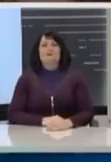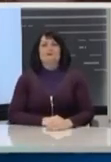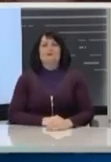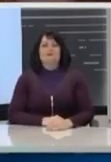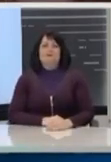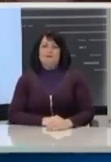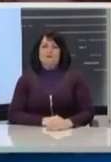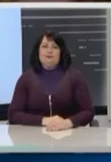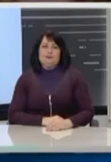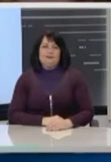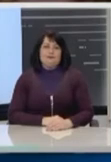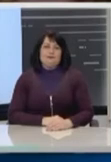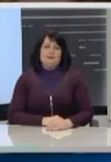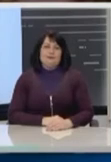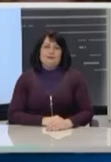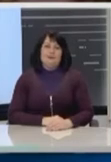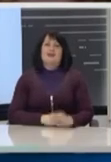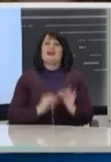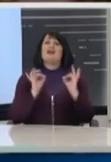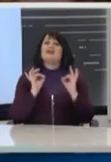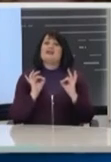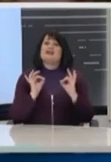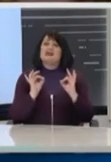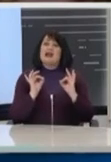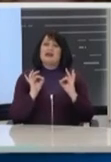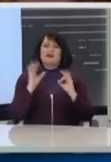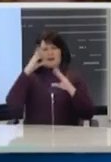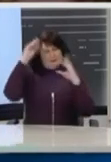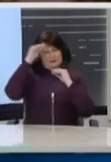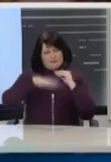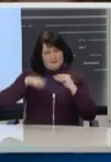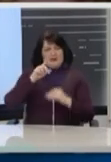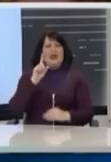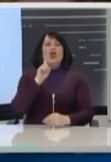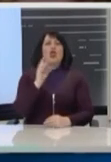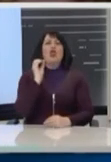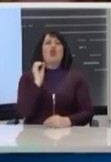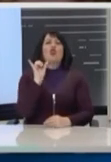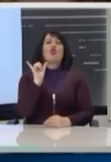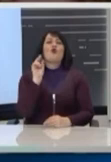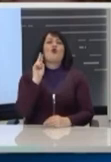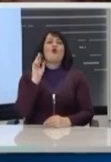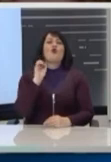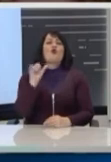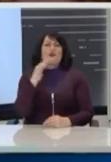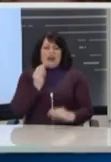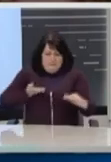Βεβαίως, η κυρία Δούρου έκανε μηνυτήρια αναφορά. Μήνυσε τον εαυτό